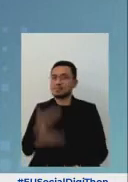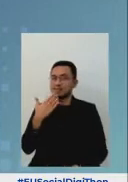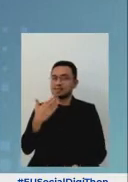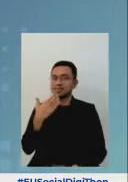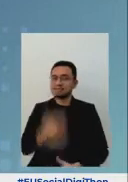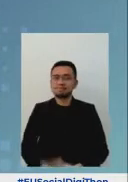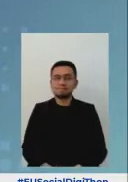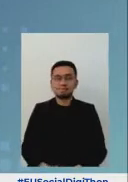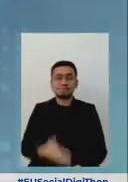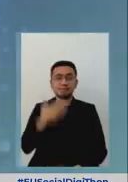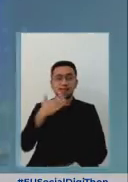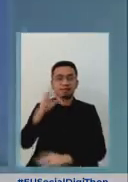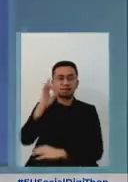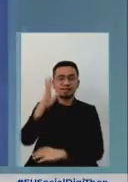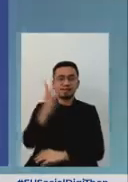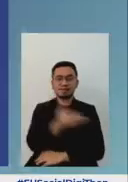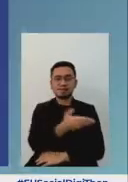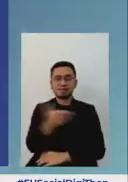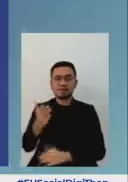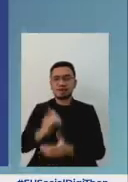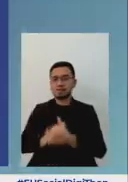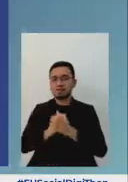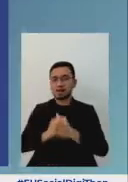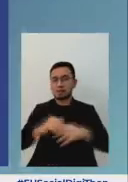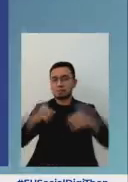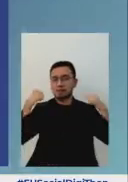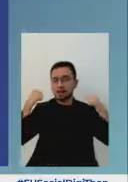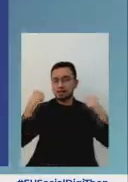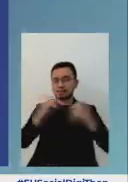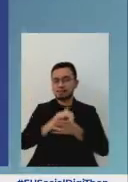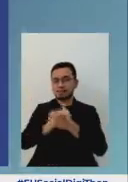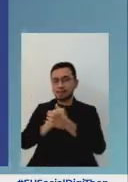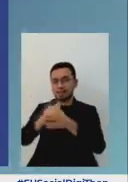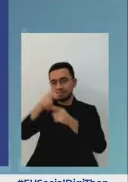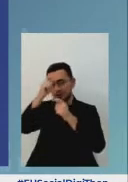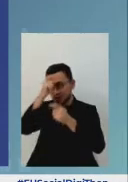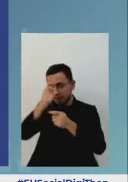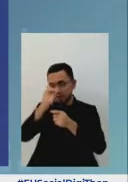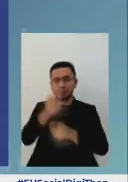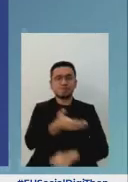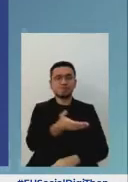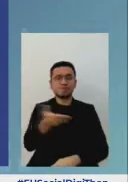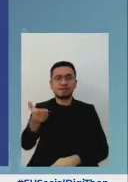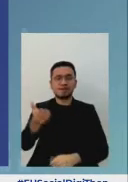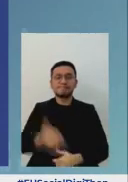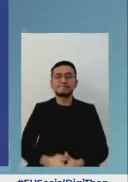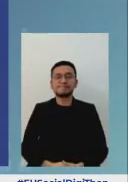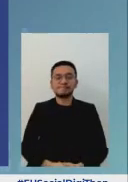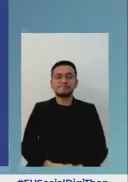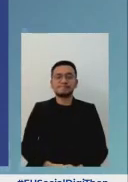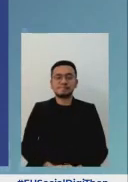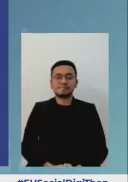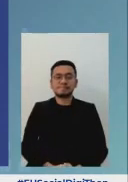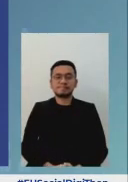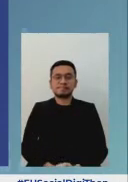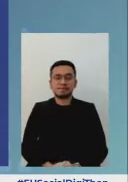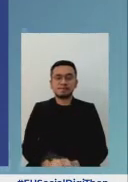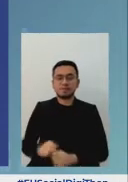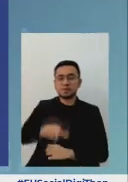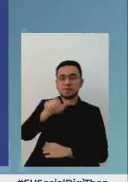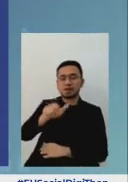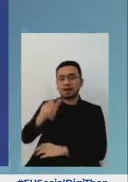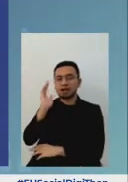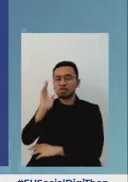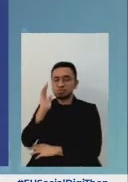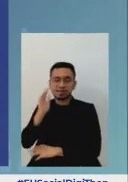selamat siang, salam sehat, salam hormat untuk teman-teman peserta semua. Kepada para pembicara narasumber,